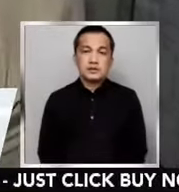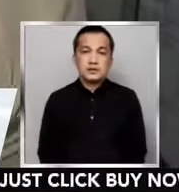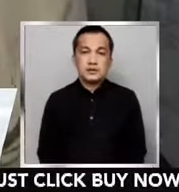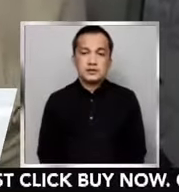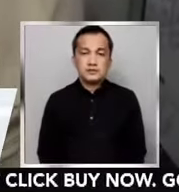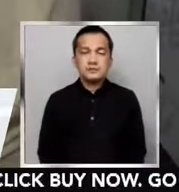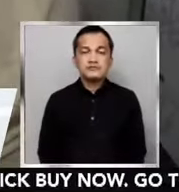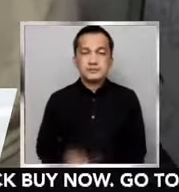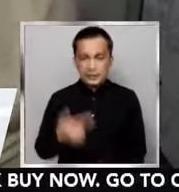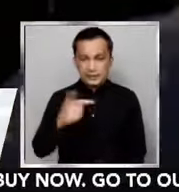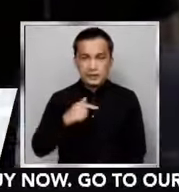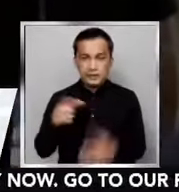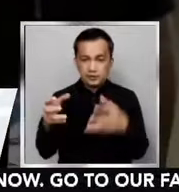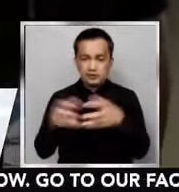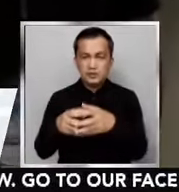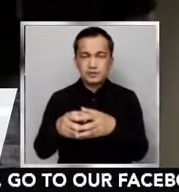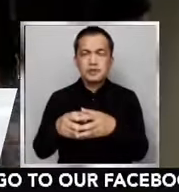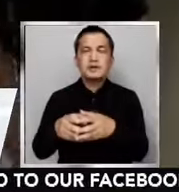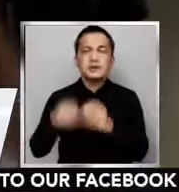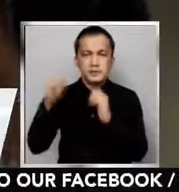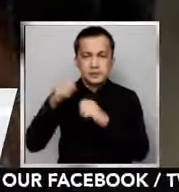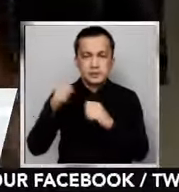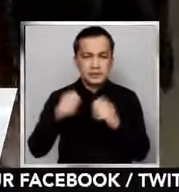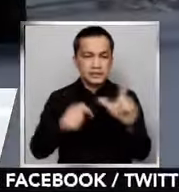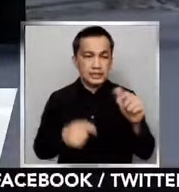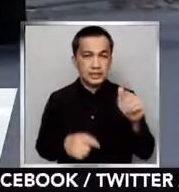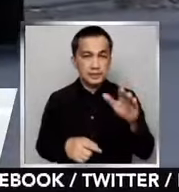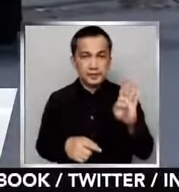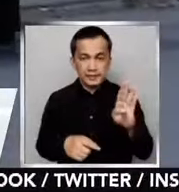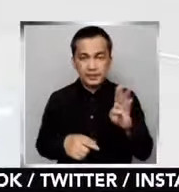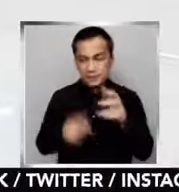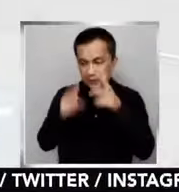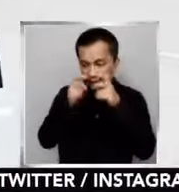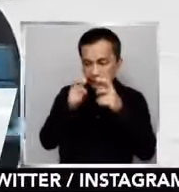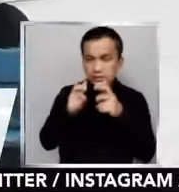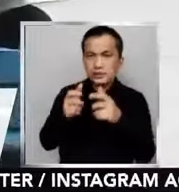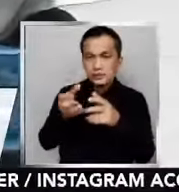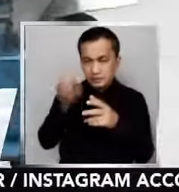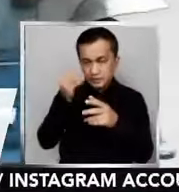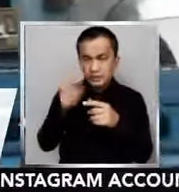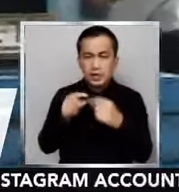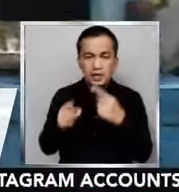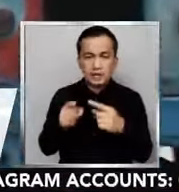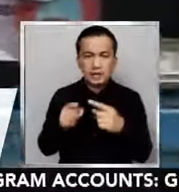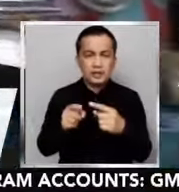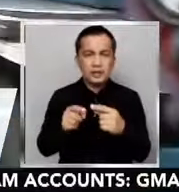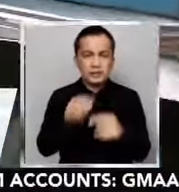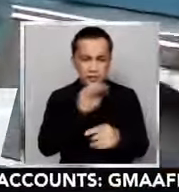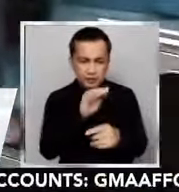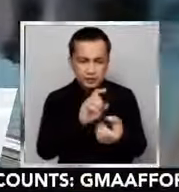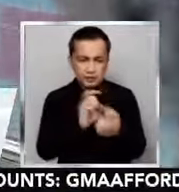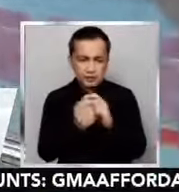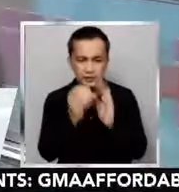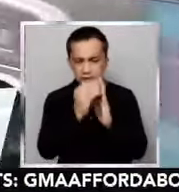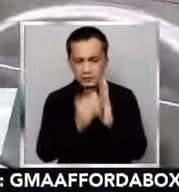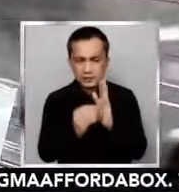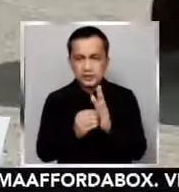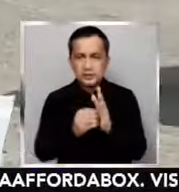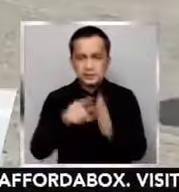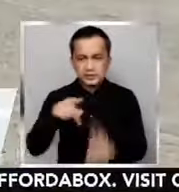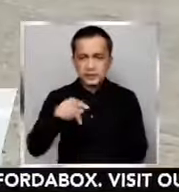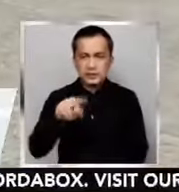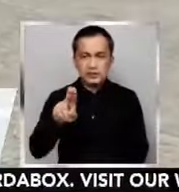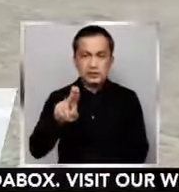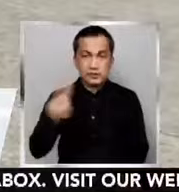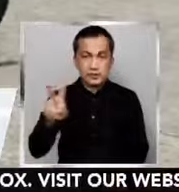grupo na makikinig ang LTFRB sa kanilang mga panawagan na mabago ang ilang probisyon sa public utility vehicle modernization program